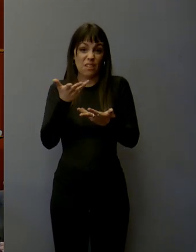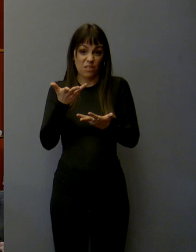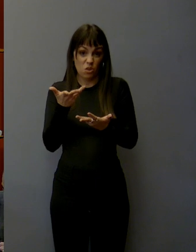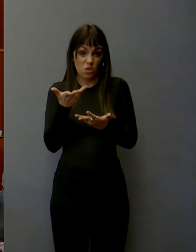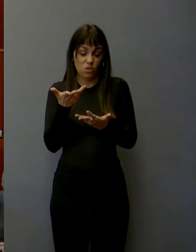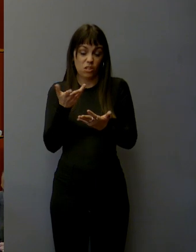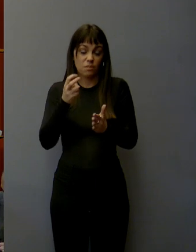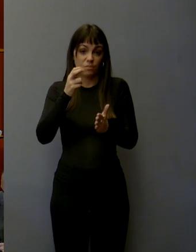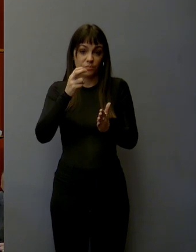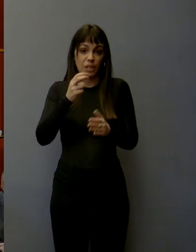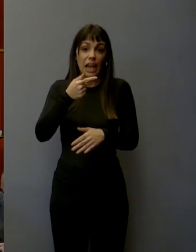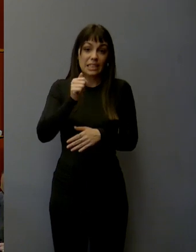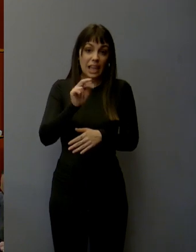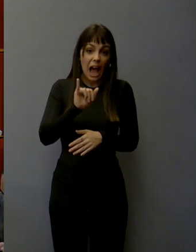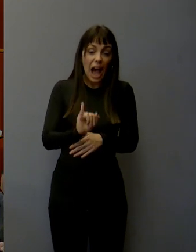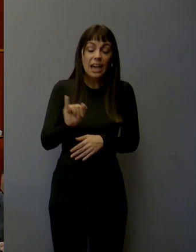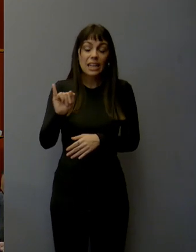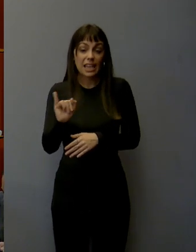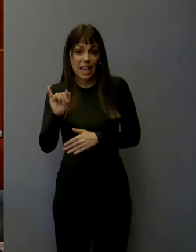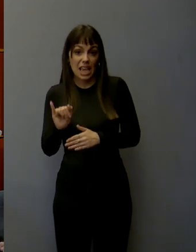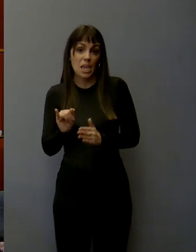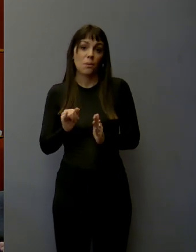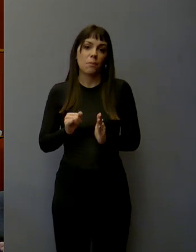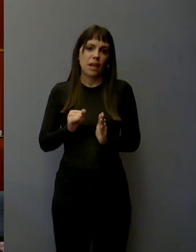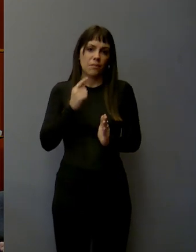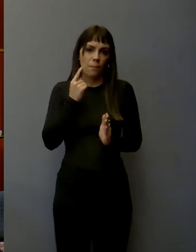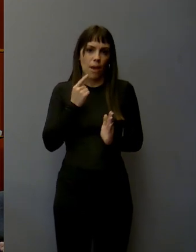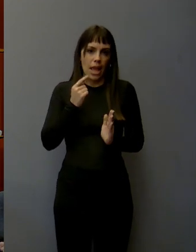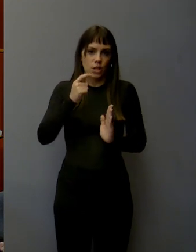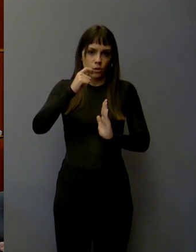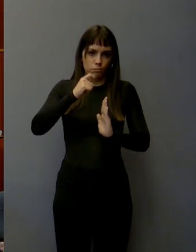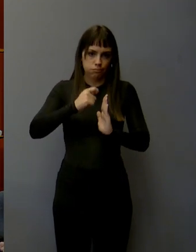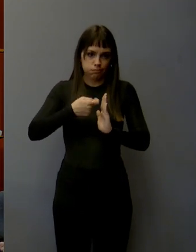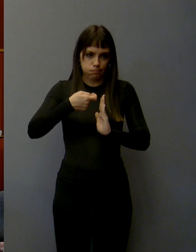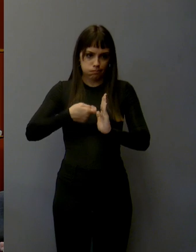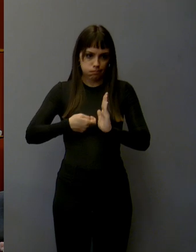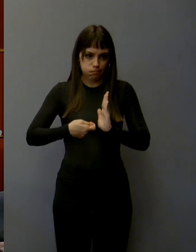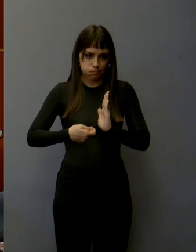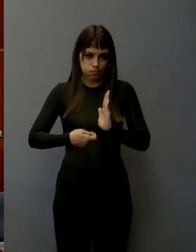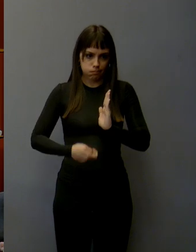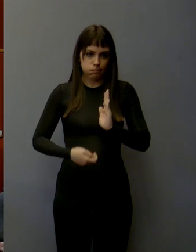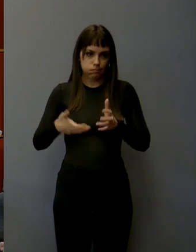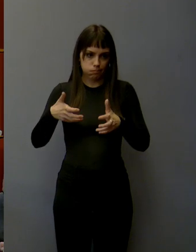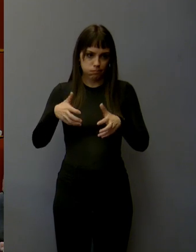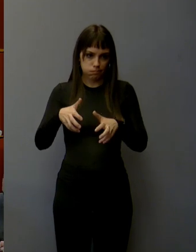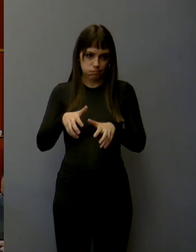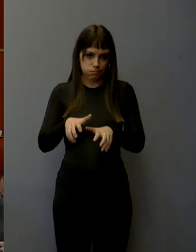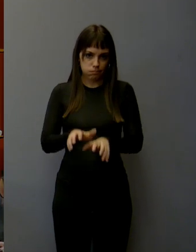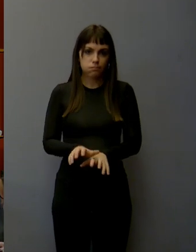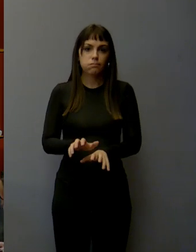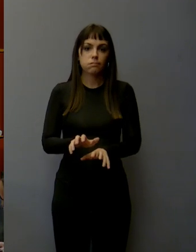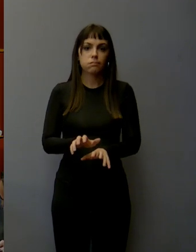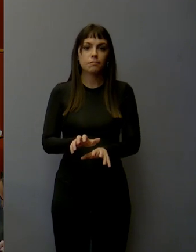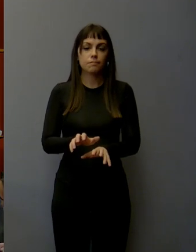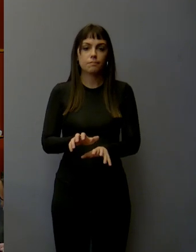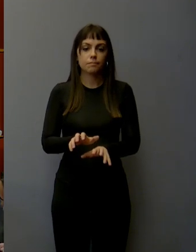l'aumento dell'irpef della Tari sia un elemento importante importante come gli strumenti che sono necessari a evitare